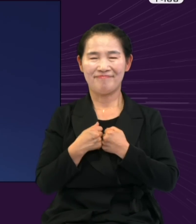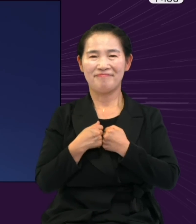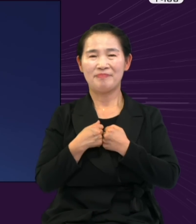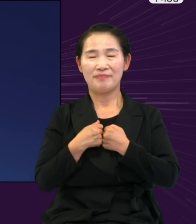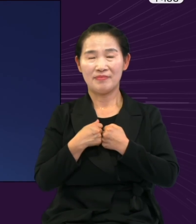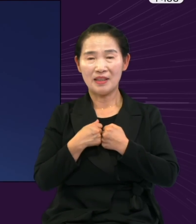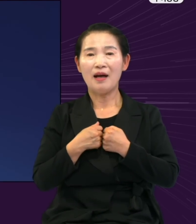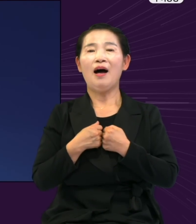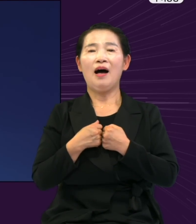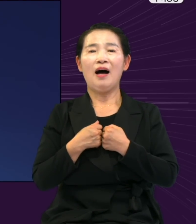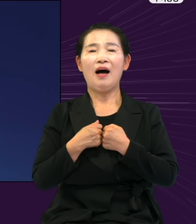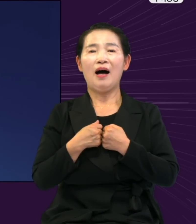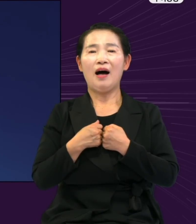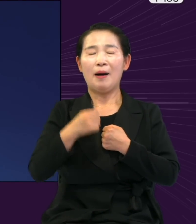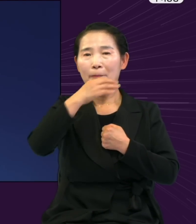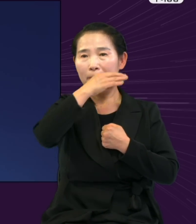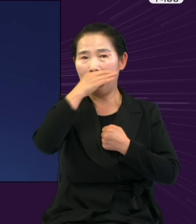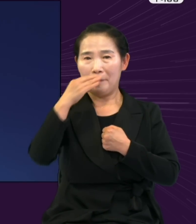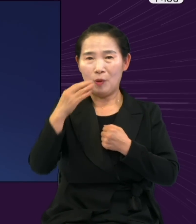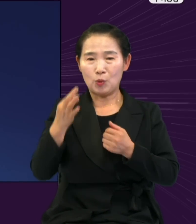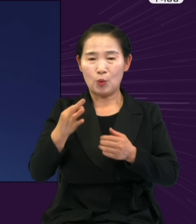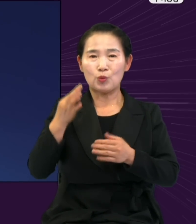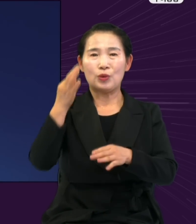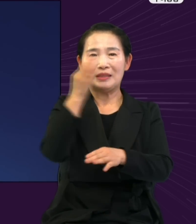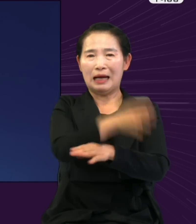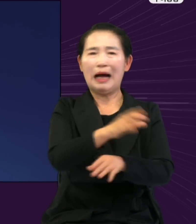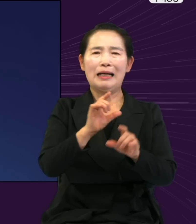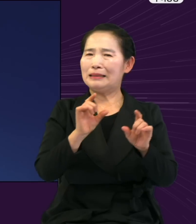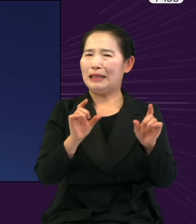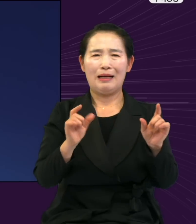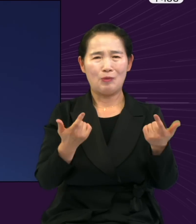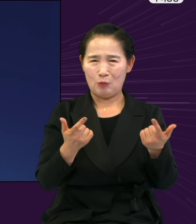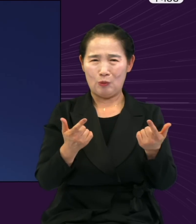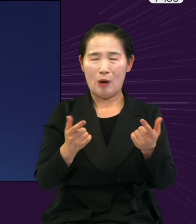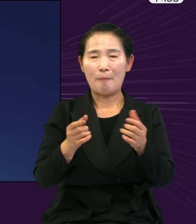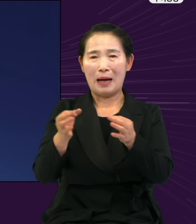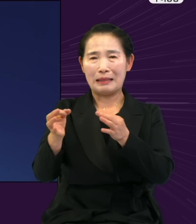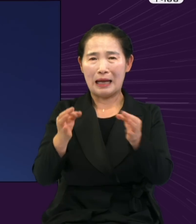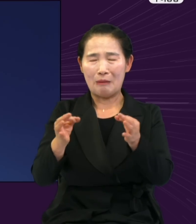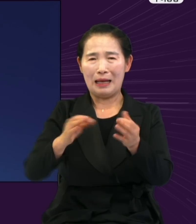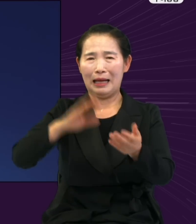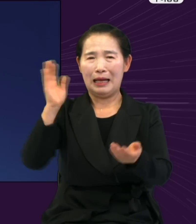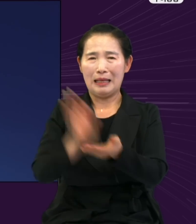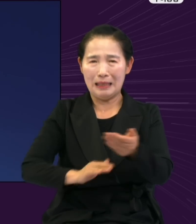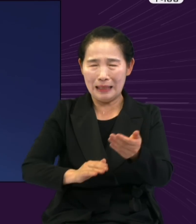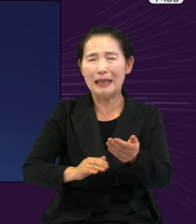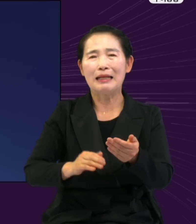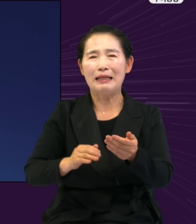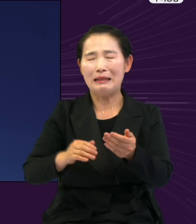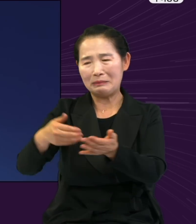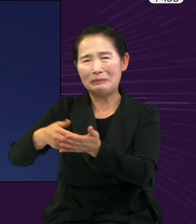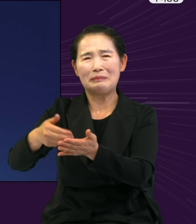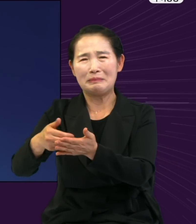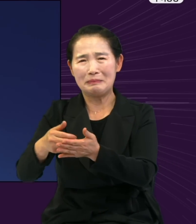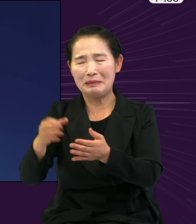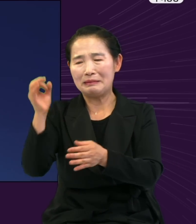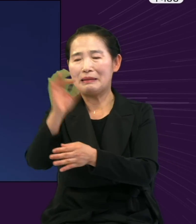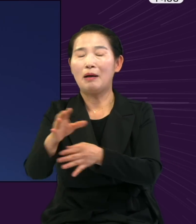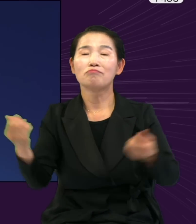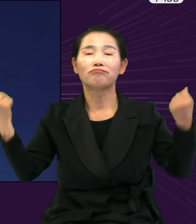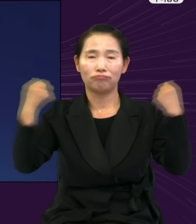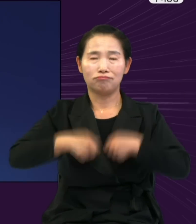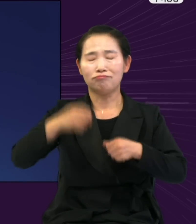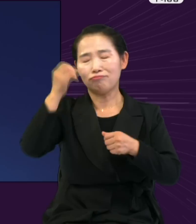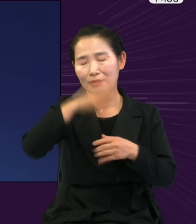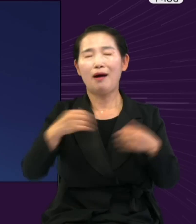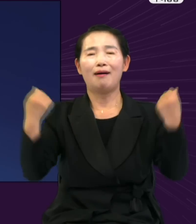사 입은 적이 없으니까요. 늘 바자회에서 옷을 사서 걸쳐 입고 다녔습니다. 그 사람은 이